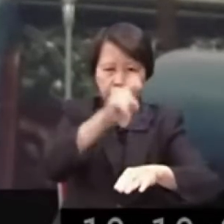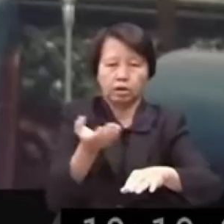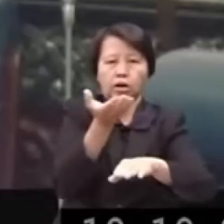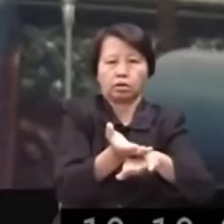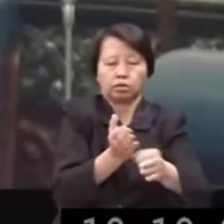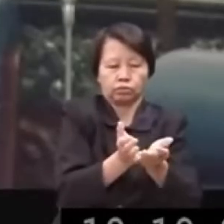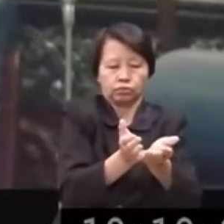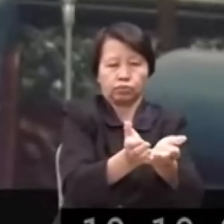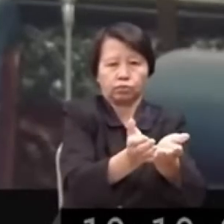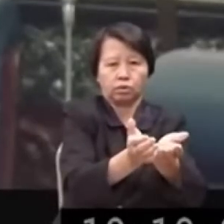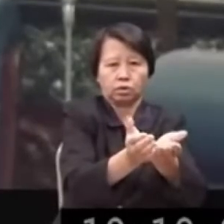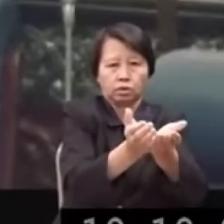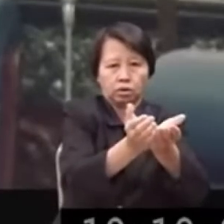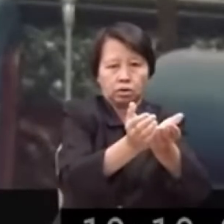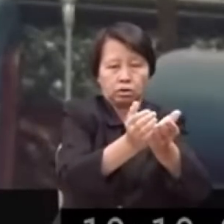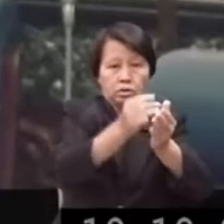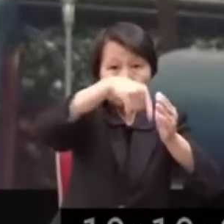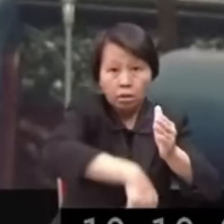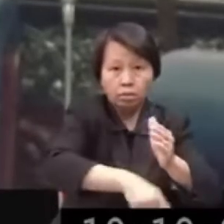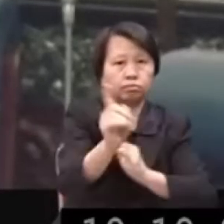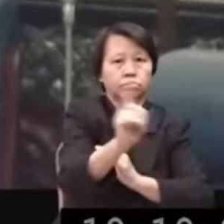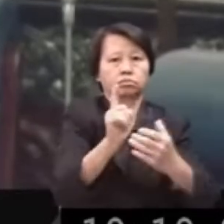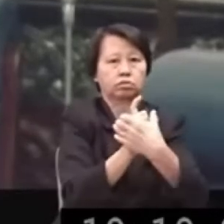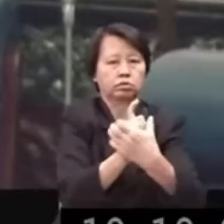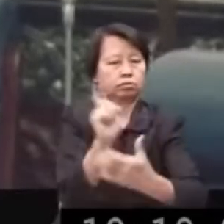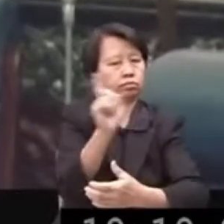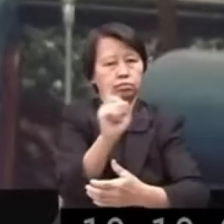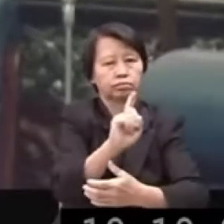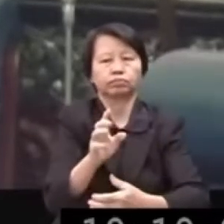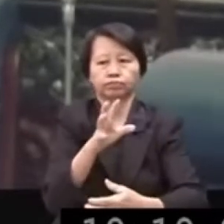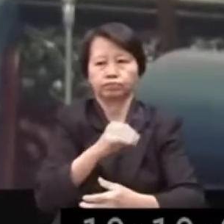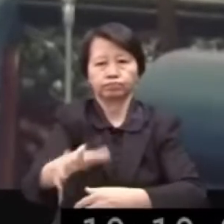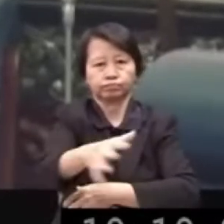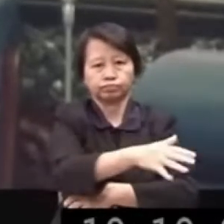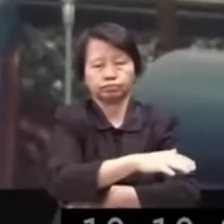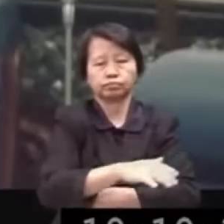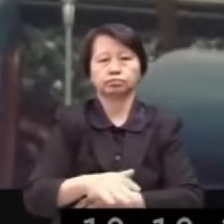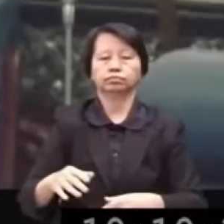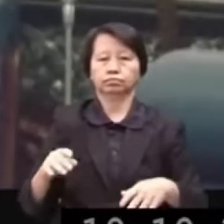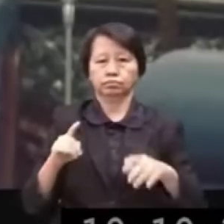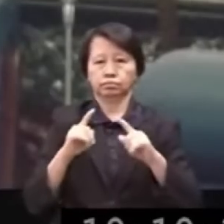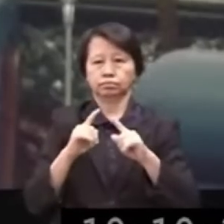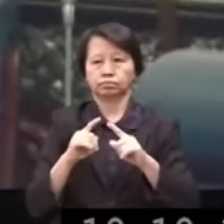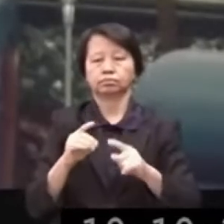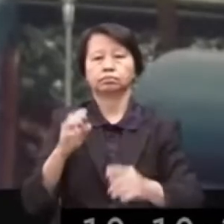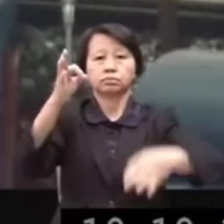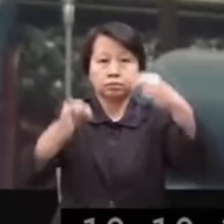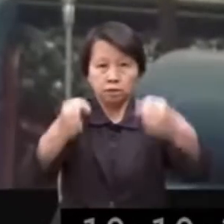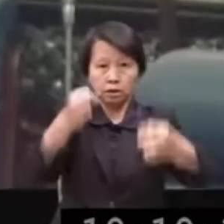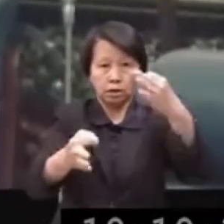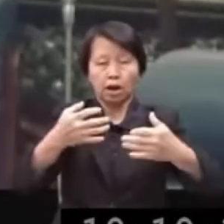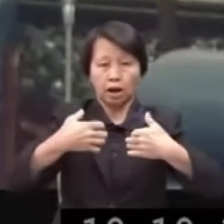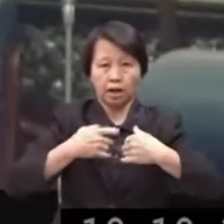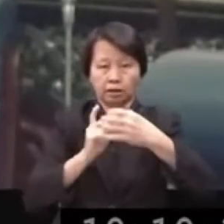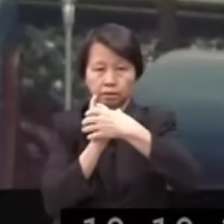negara kita suatu negara-negara pesisir pesisir lain di Asia Tenggara sungguh pun begitu jika ada